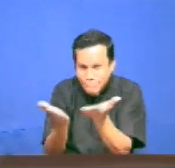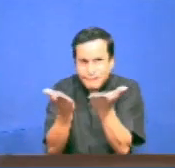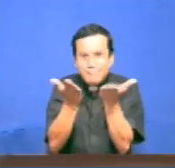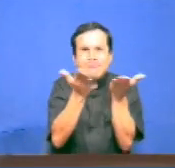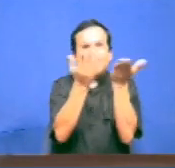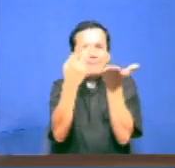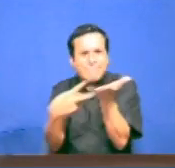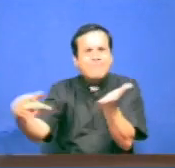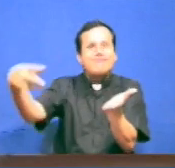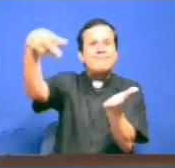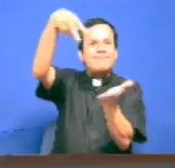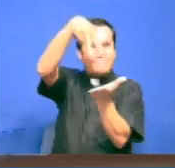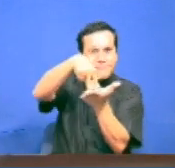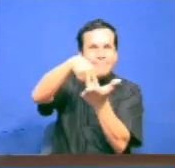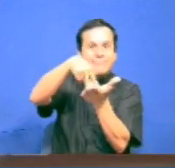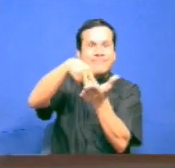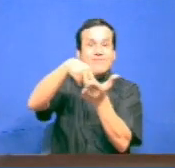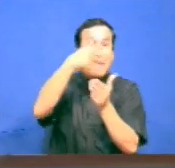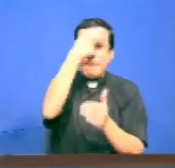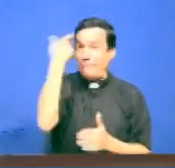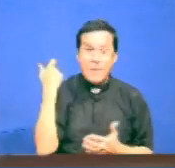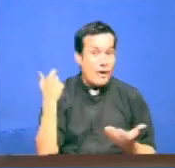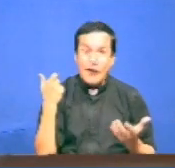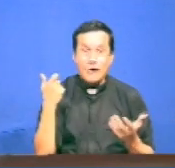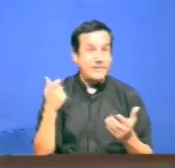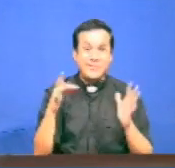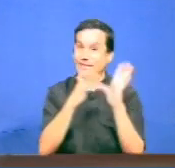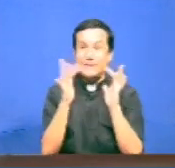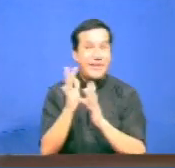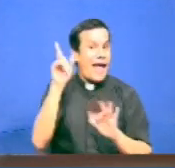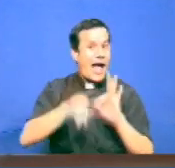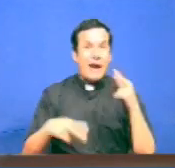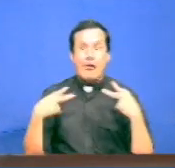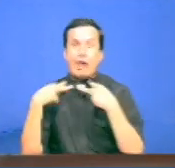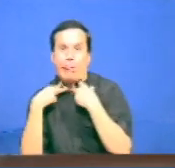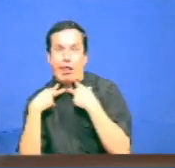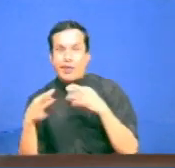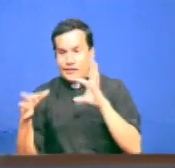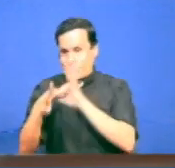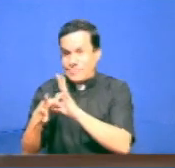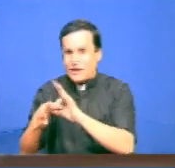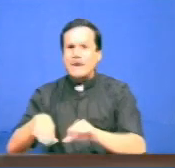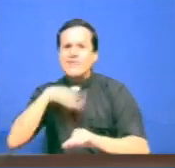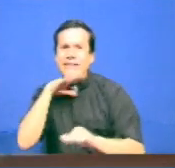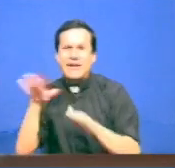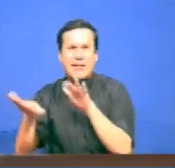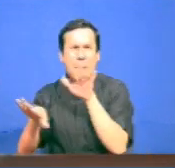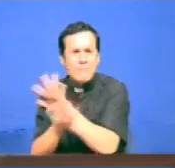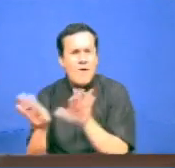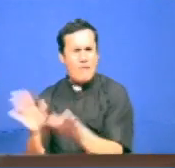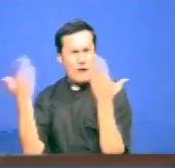akamfufua, kwa maana haikuwezekana ashikiliwe na mauti. Maana